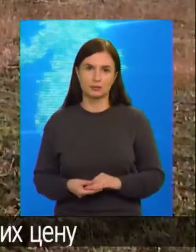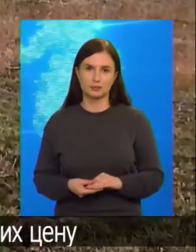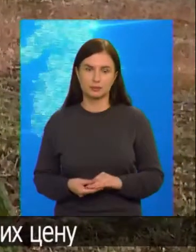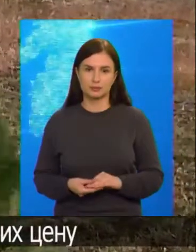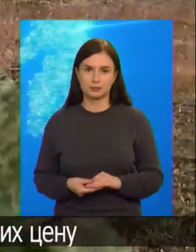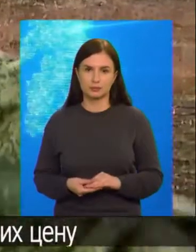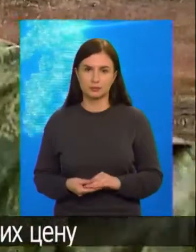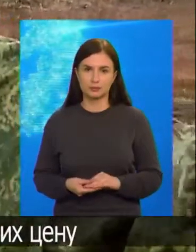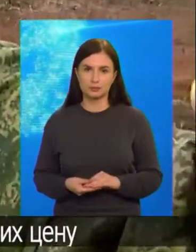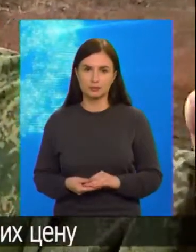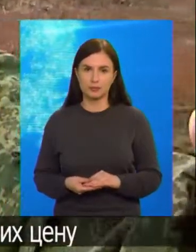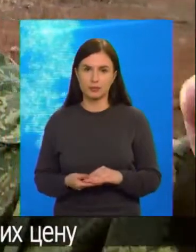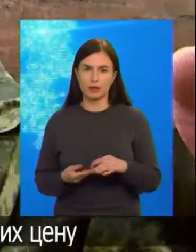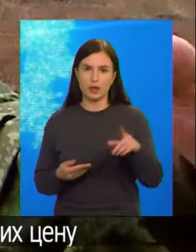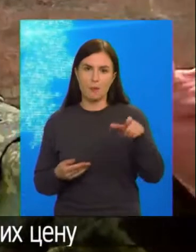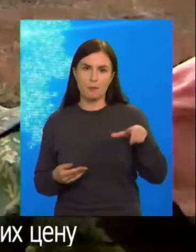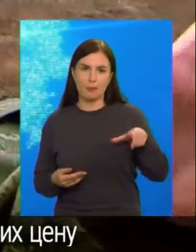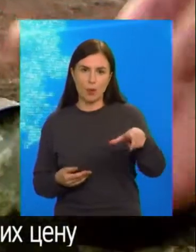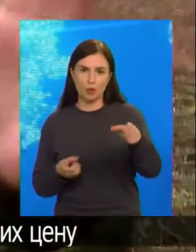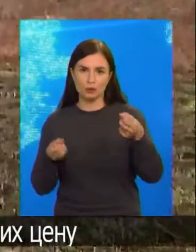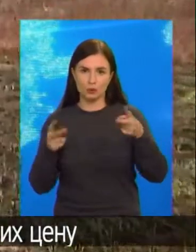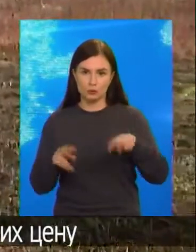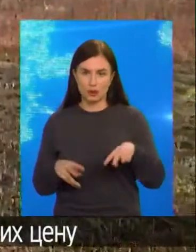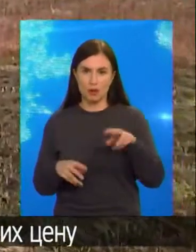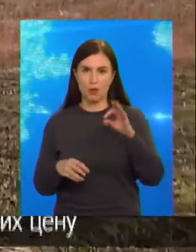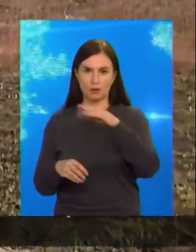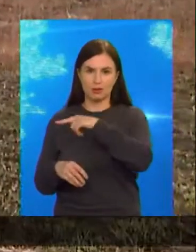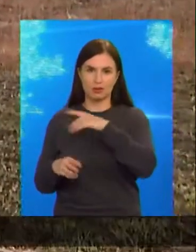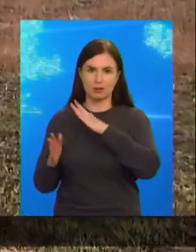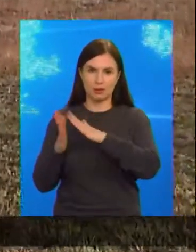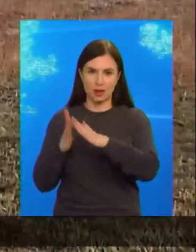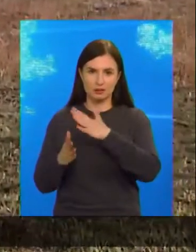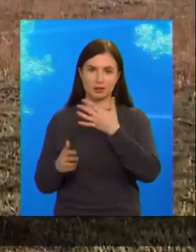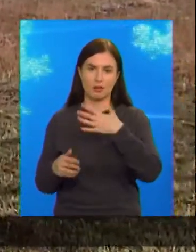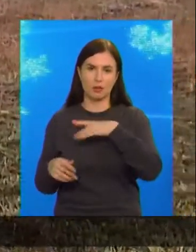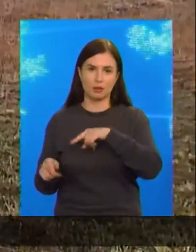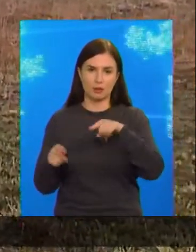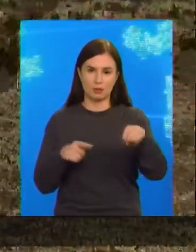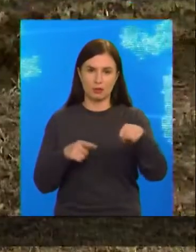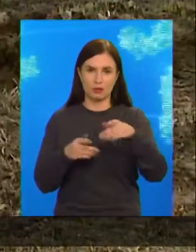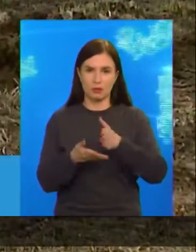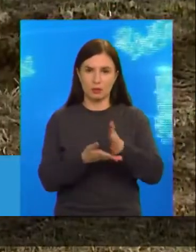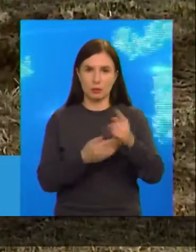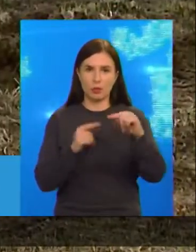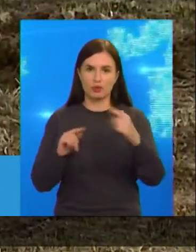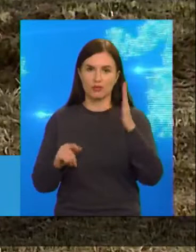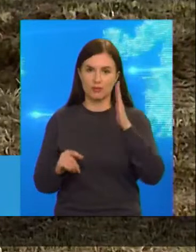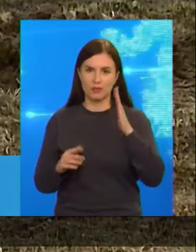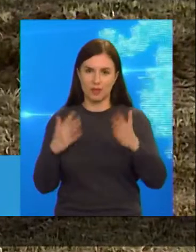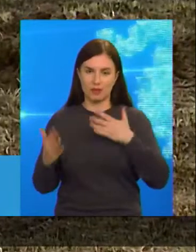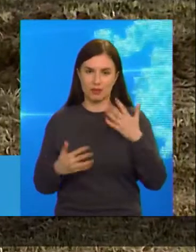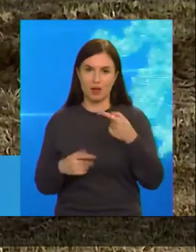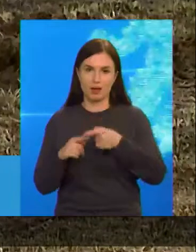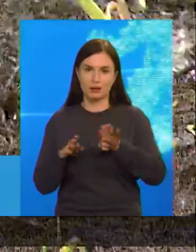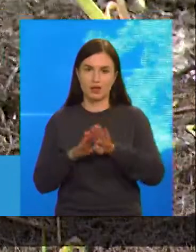Полосу прокладывали, начали привязку от федеральной трассы и пошли по направлению против ветра. Это так